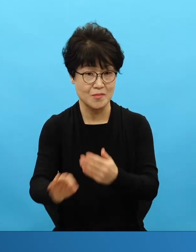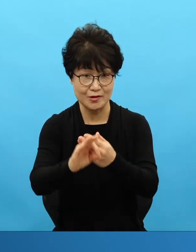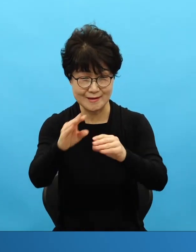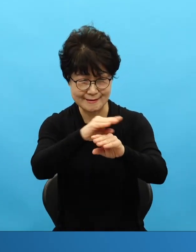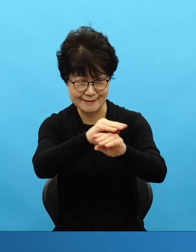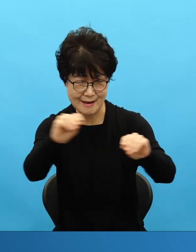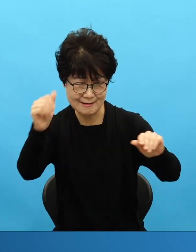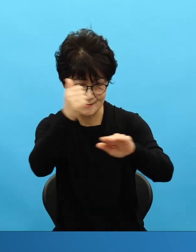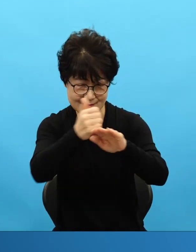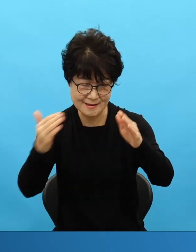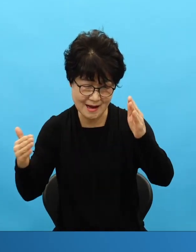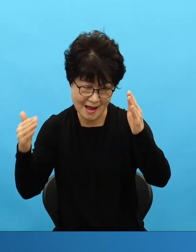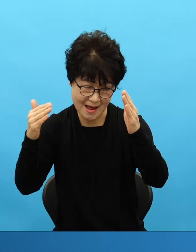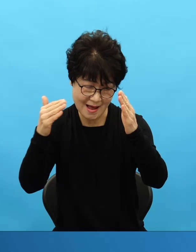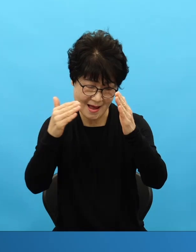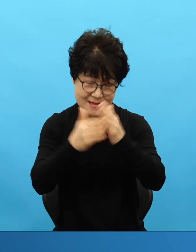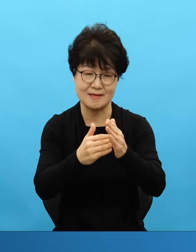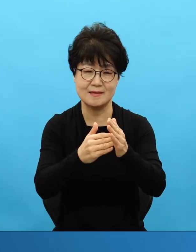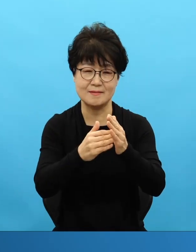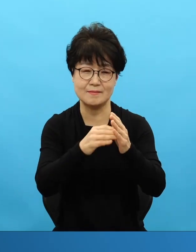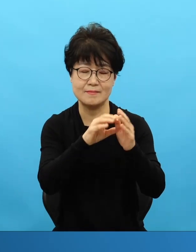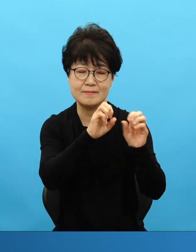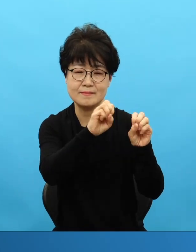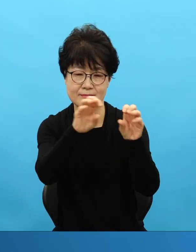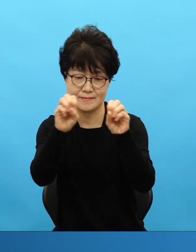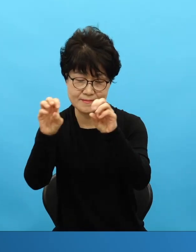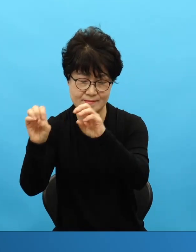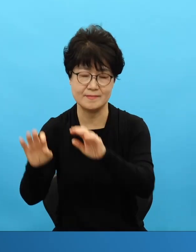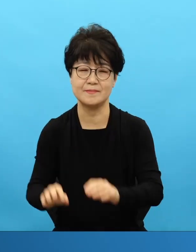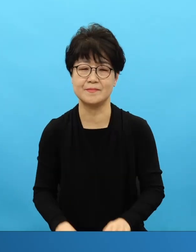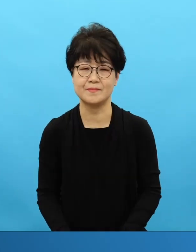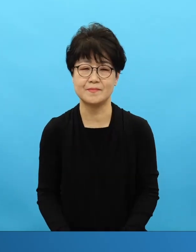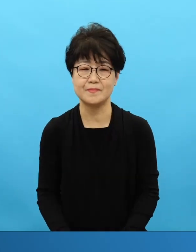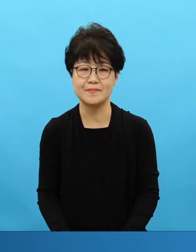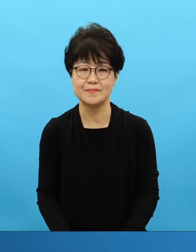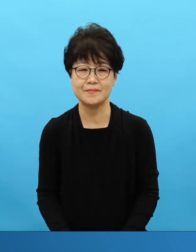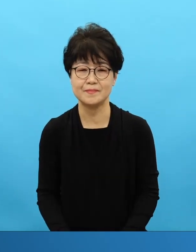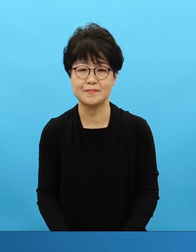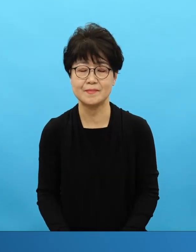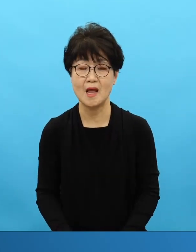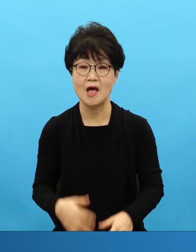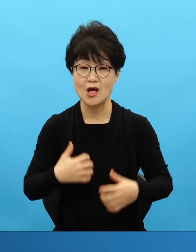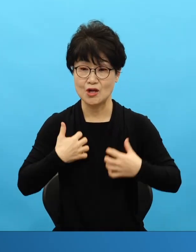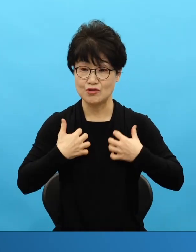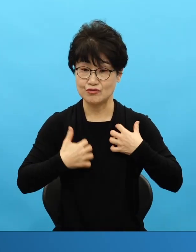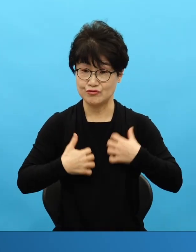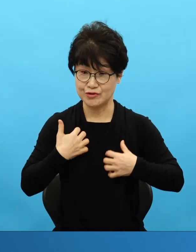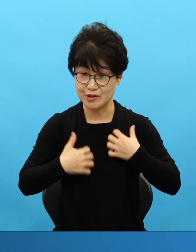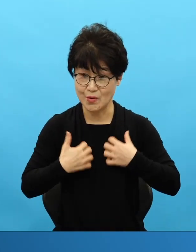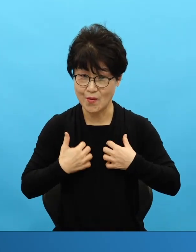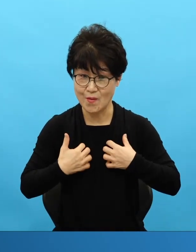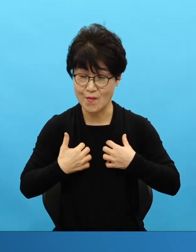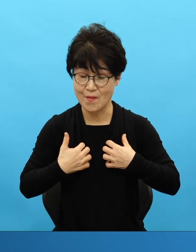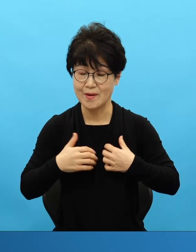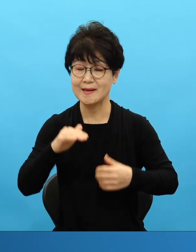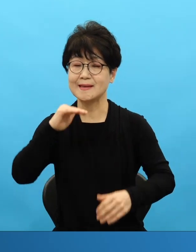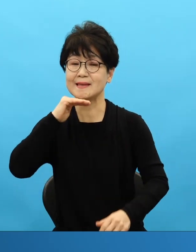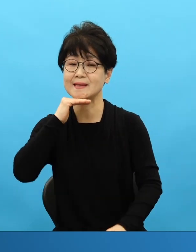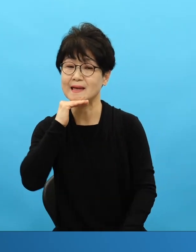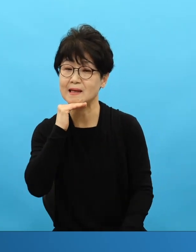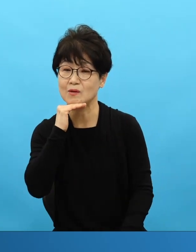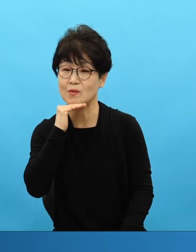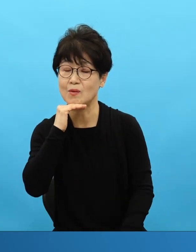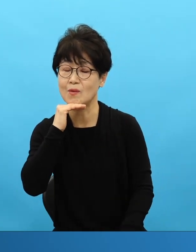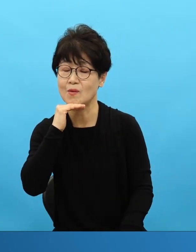you will go to the ends of the earth. 이 세 가지입니다. These three things. 누림과 기다림과 도전입니다. To enjoy,